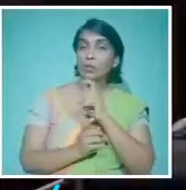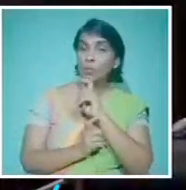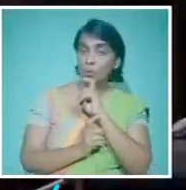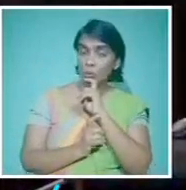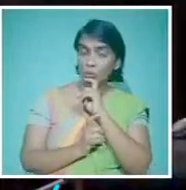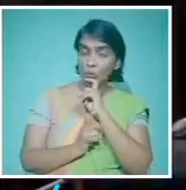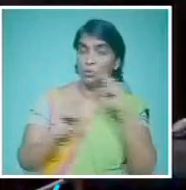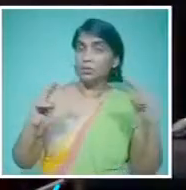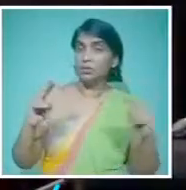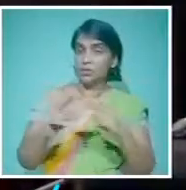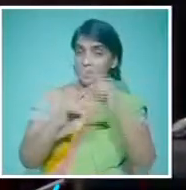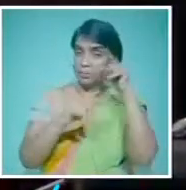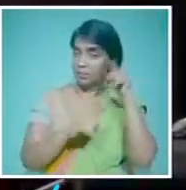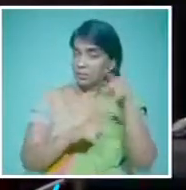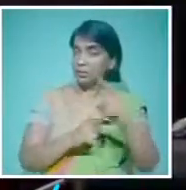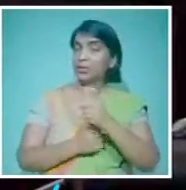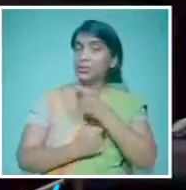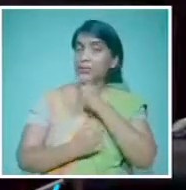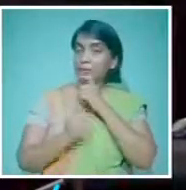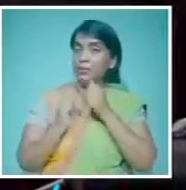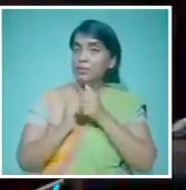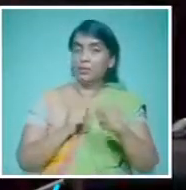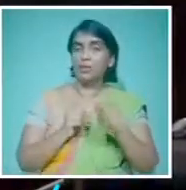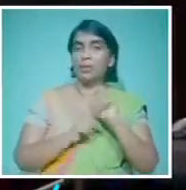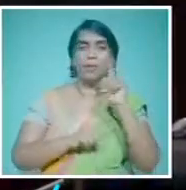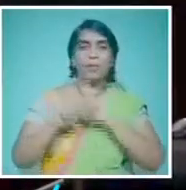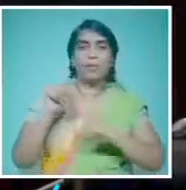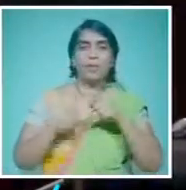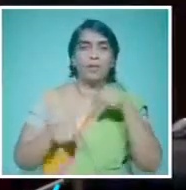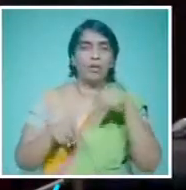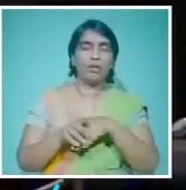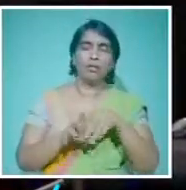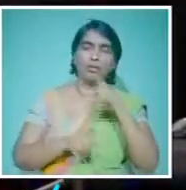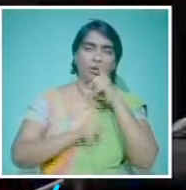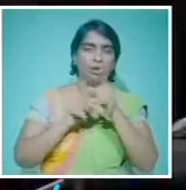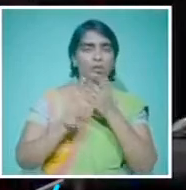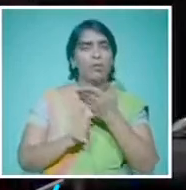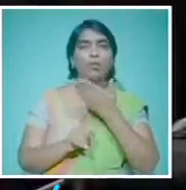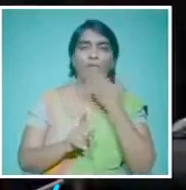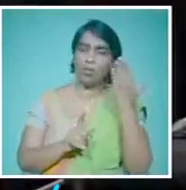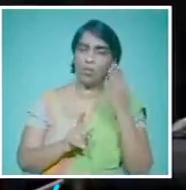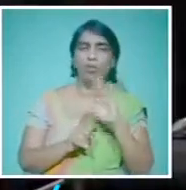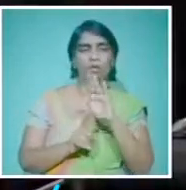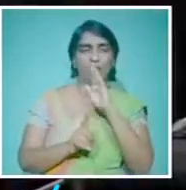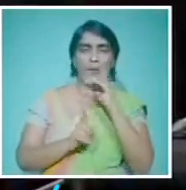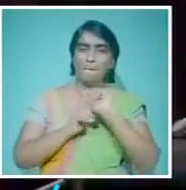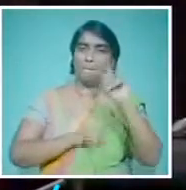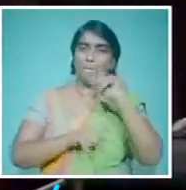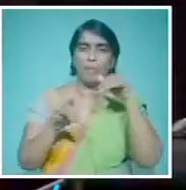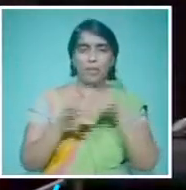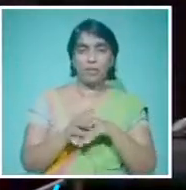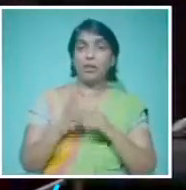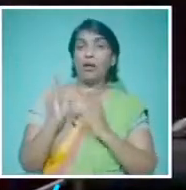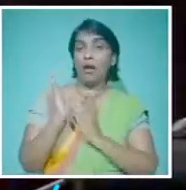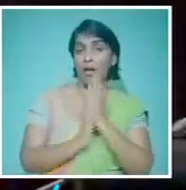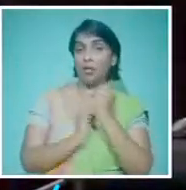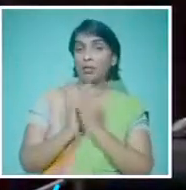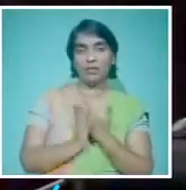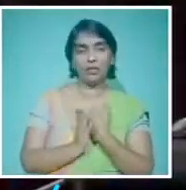අධිකරණයක ක්‍රියා අධිකරණයක නඩු තීන්දුවක් ගැන මේ පාර්ලිමේන්තුව කතා කරන්න පුළුවන් ඔව් පාර්ලිමේන්තුවේ පුළුවන් පාර්ලිමේන්තු වරප්‍රසාද දින